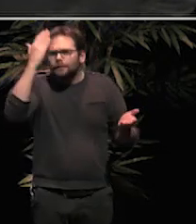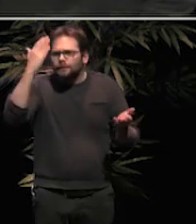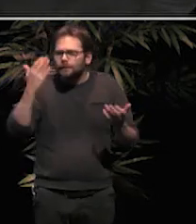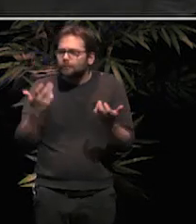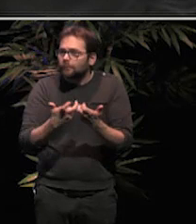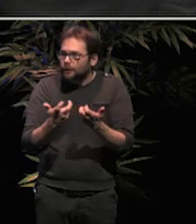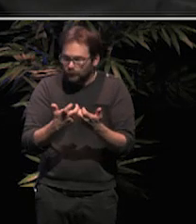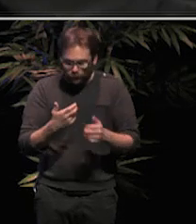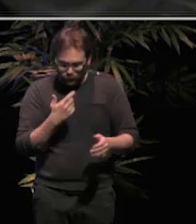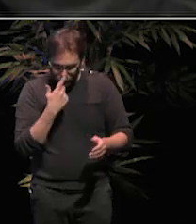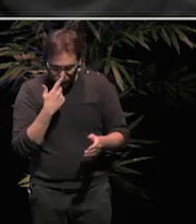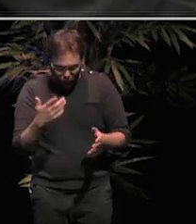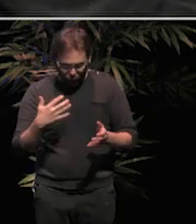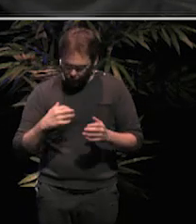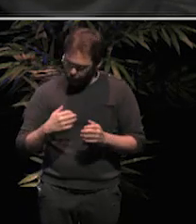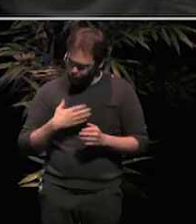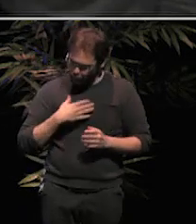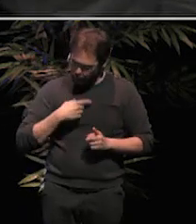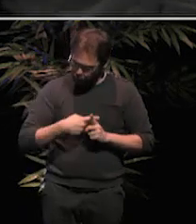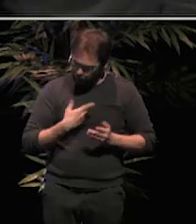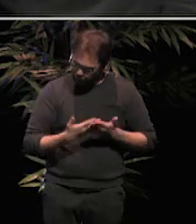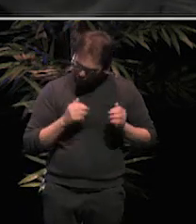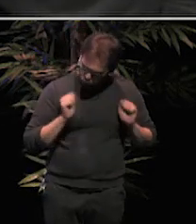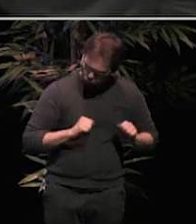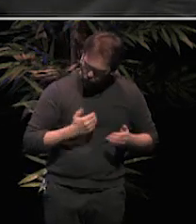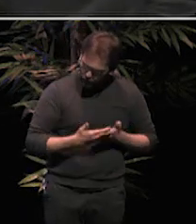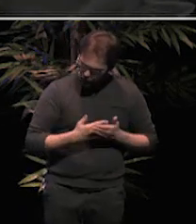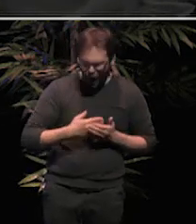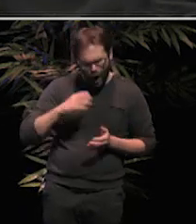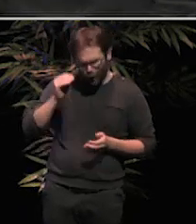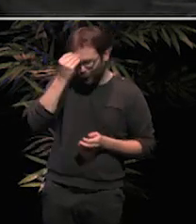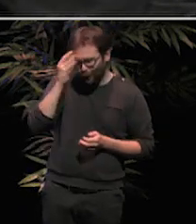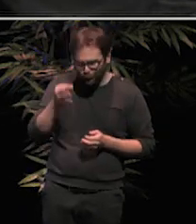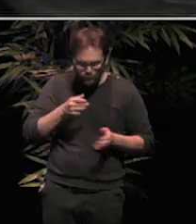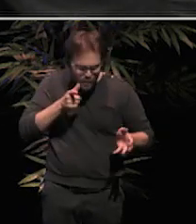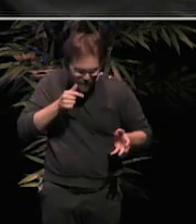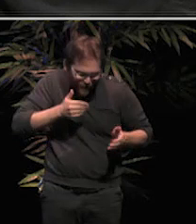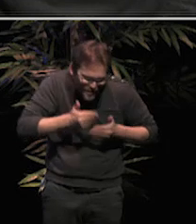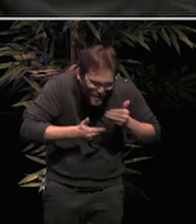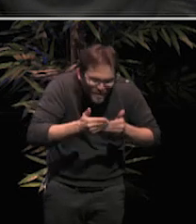si on est conscient de ses forces, et voilà, on peut effectivement des fois pousser un peu plus loin. Et puis,